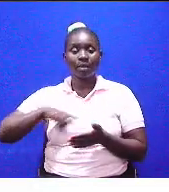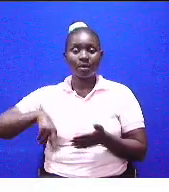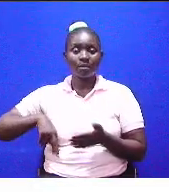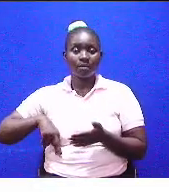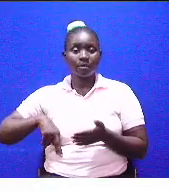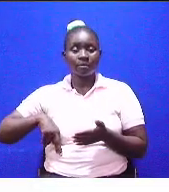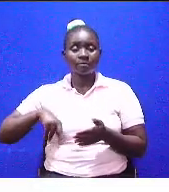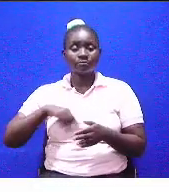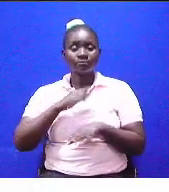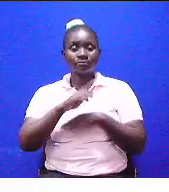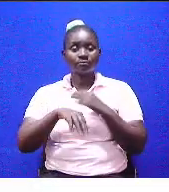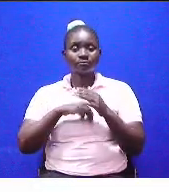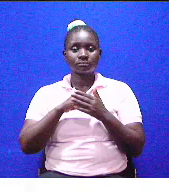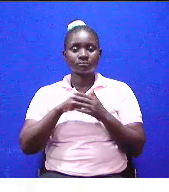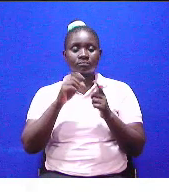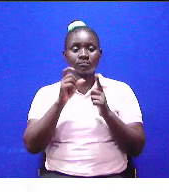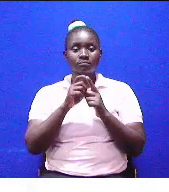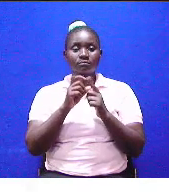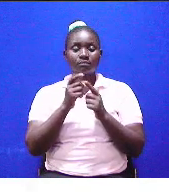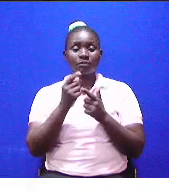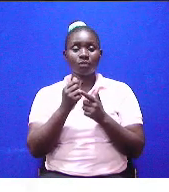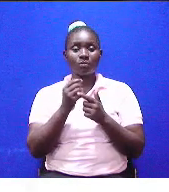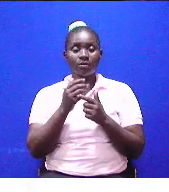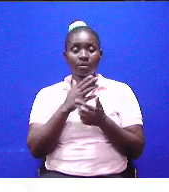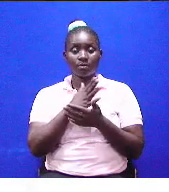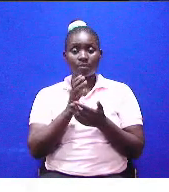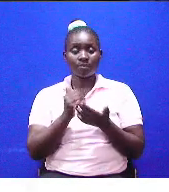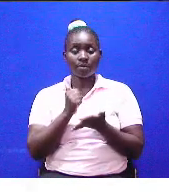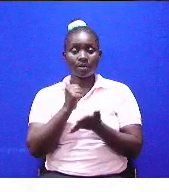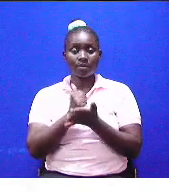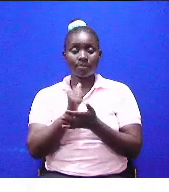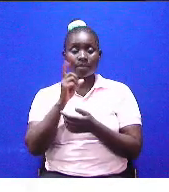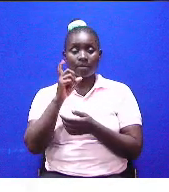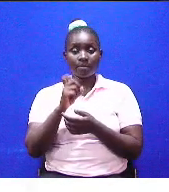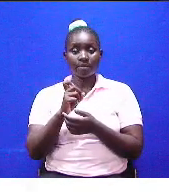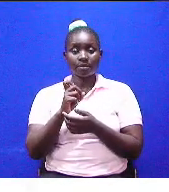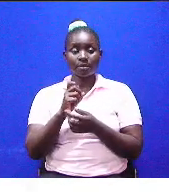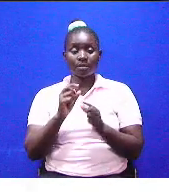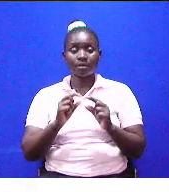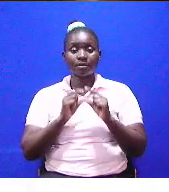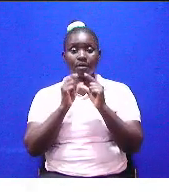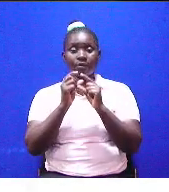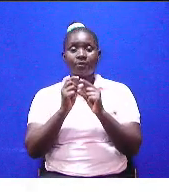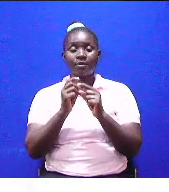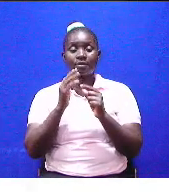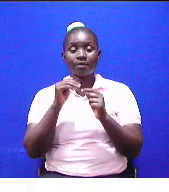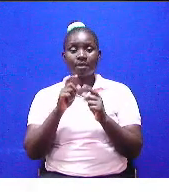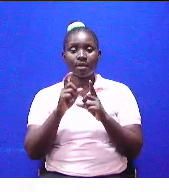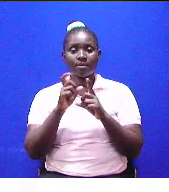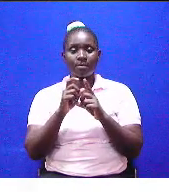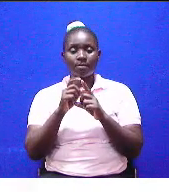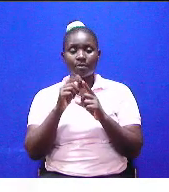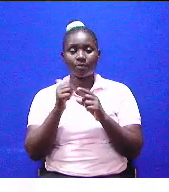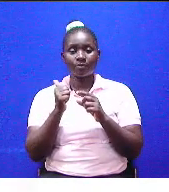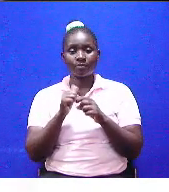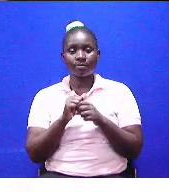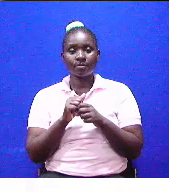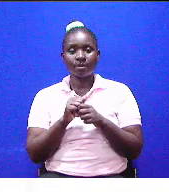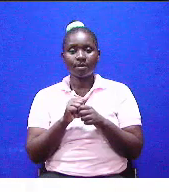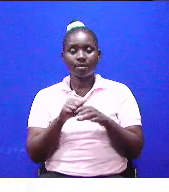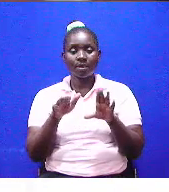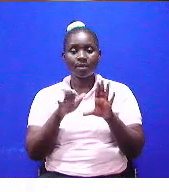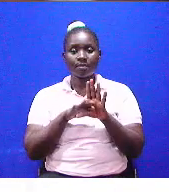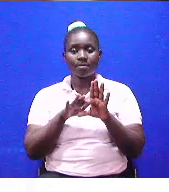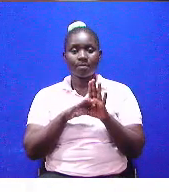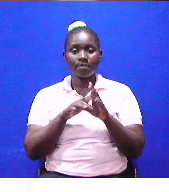zote zinahusiana pesa na zimekuwa na ofisi ili waweze kutoa habari zao za watu wao, members wao, ili wametoa